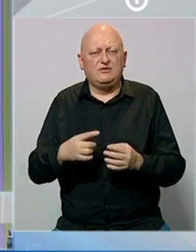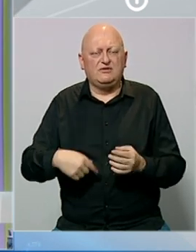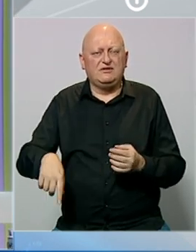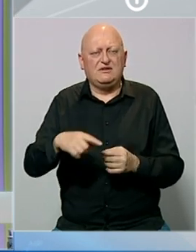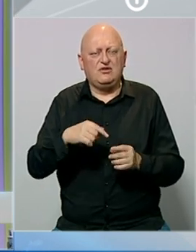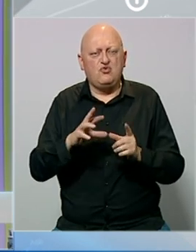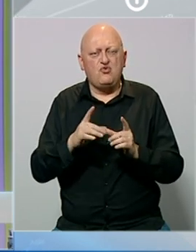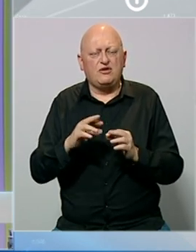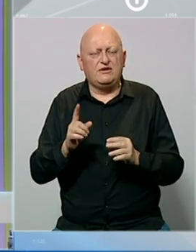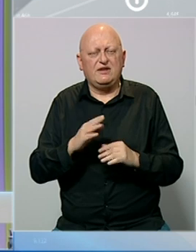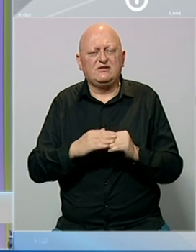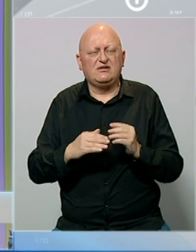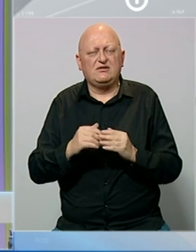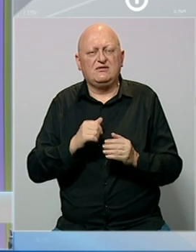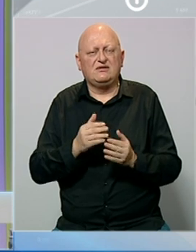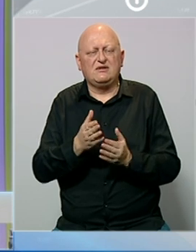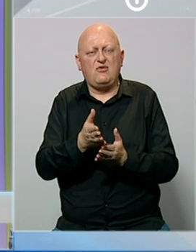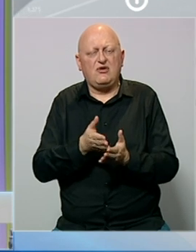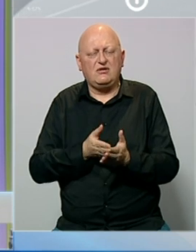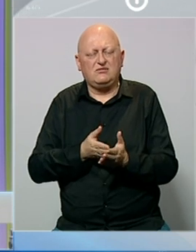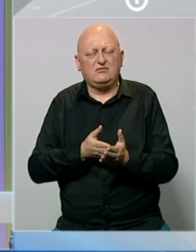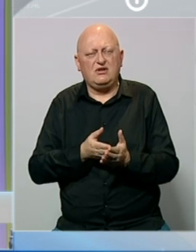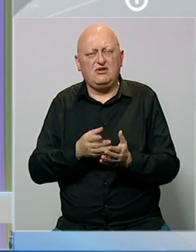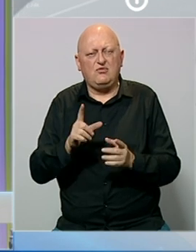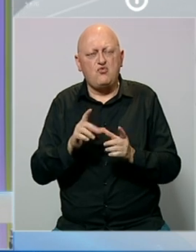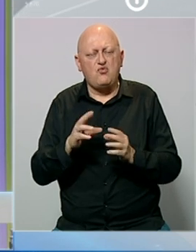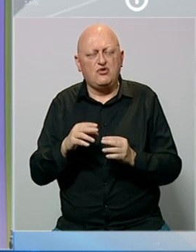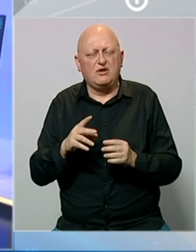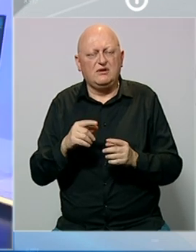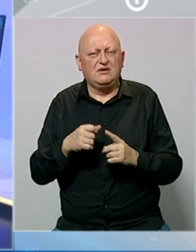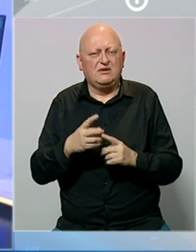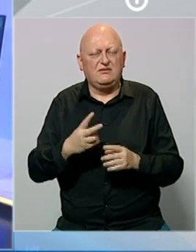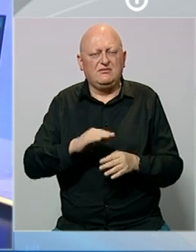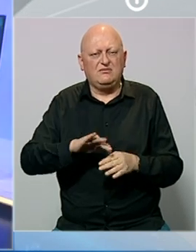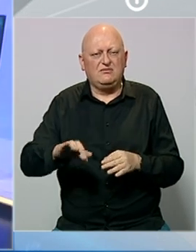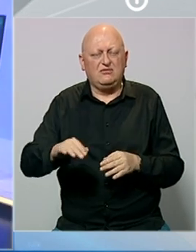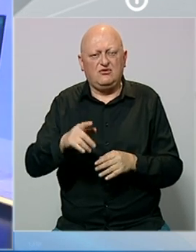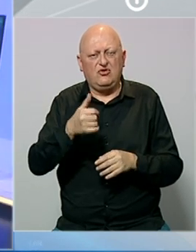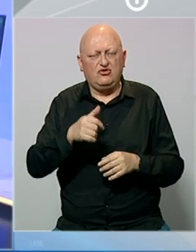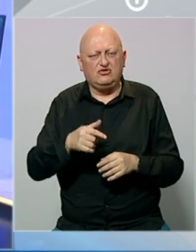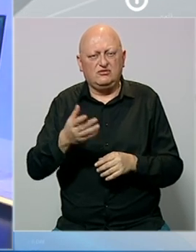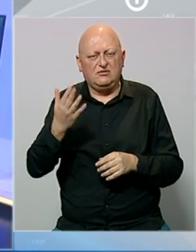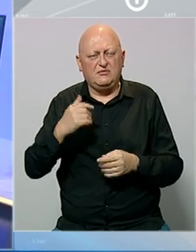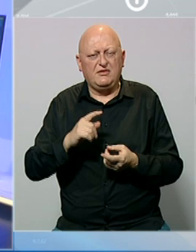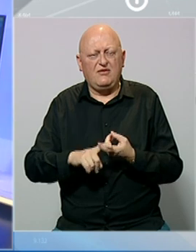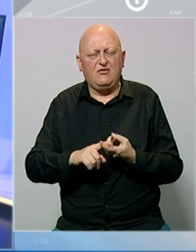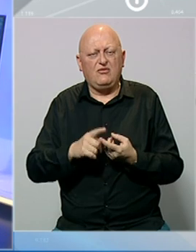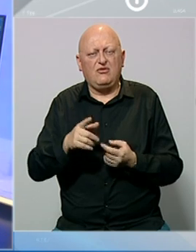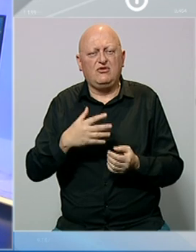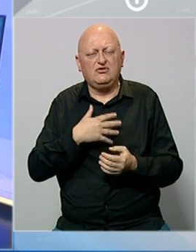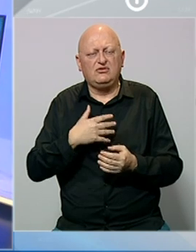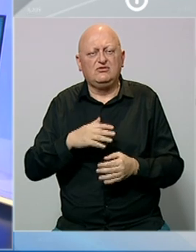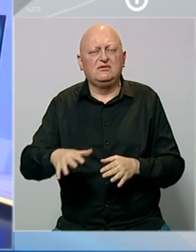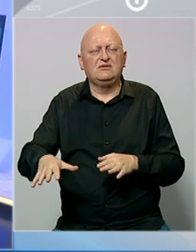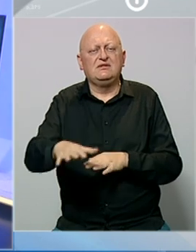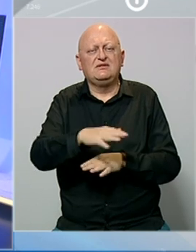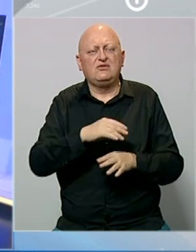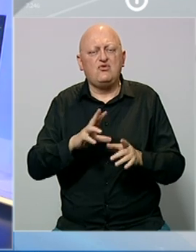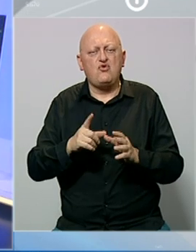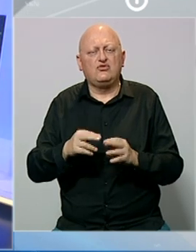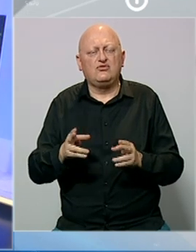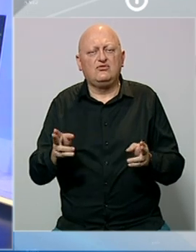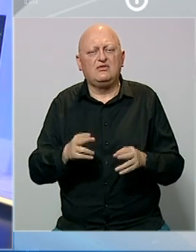Ukrajinu, da se on neće zadovoljiti tek samo Krimom ili sa dvije odmetnute provincije kao što je to bilo prije februara, već da on zapravo želi cijelu Ukrajinu